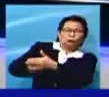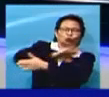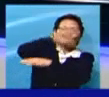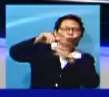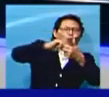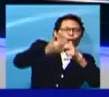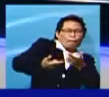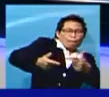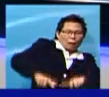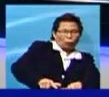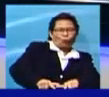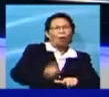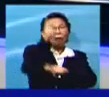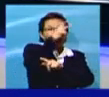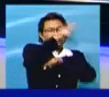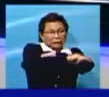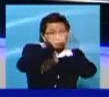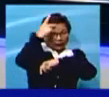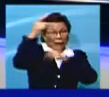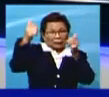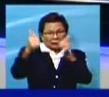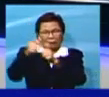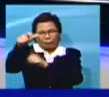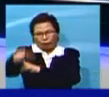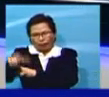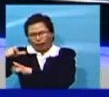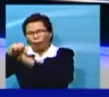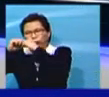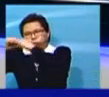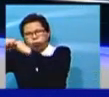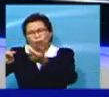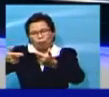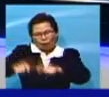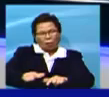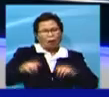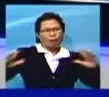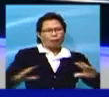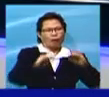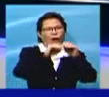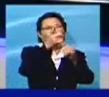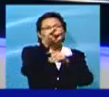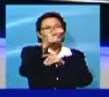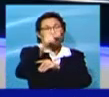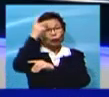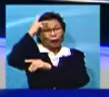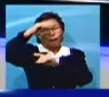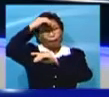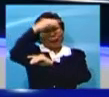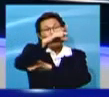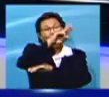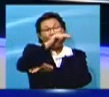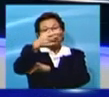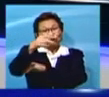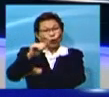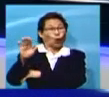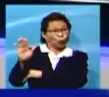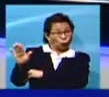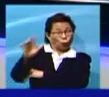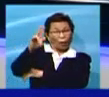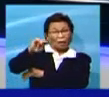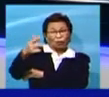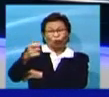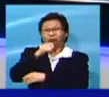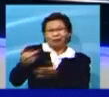masalah yang berlaku antara kerajaan negeri dan penduduk orang asli. Persidangan Dun Kelantan dimaklumkan NGO berkenaan yang